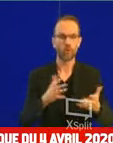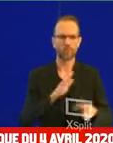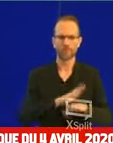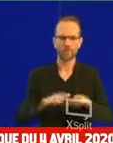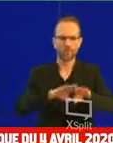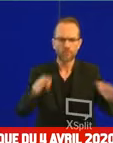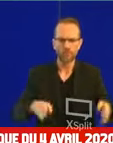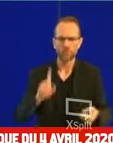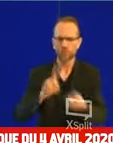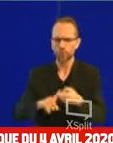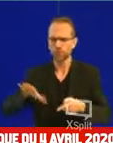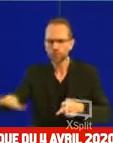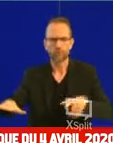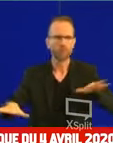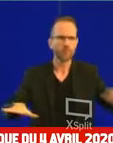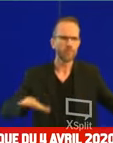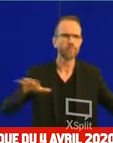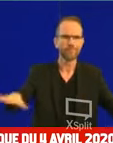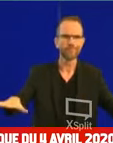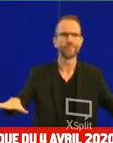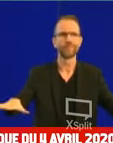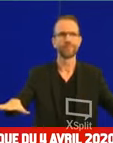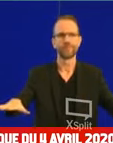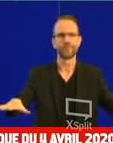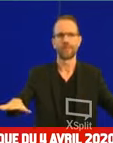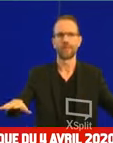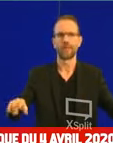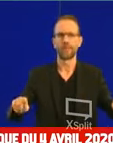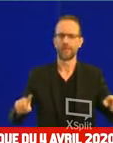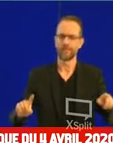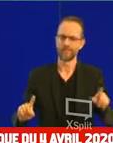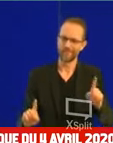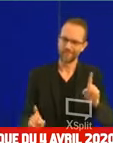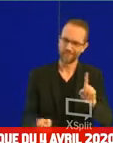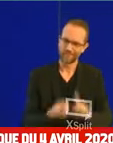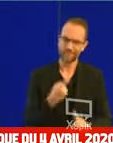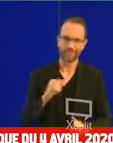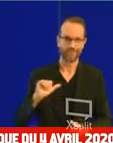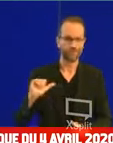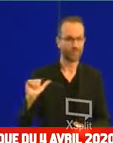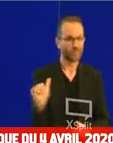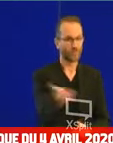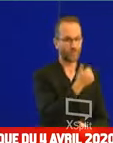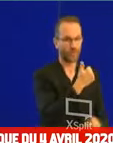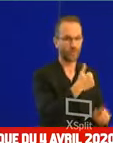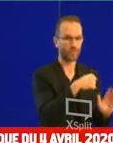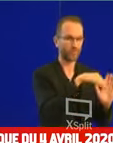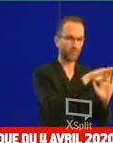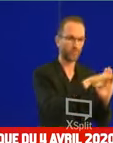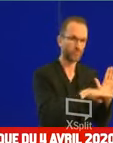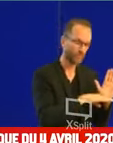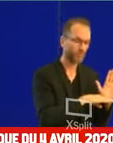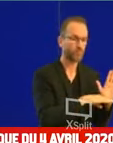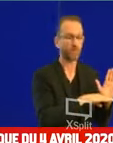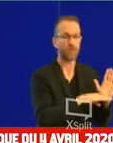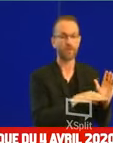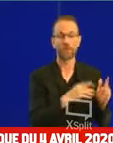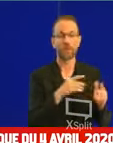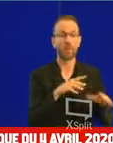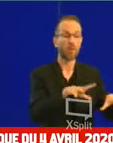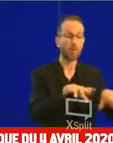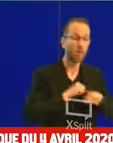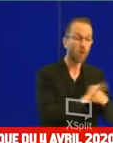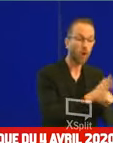maintenir l'ensemble des règles qu'on était ou non infectés par le passé afin de maintenir